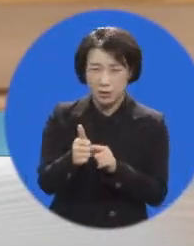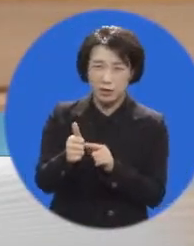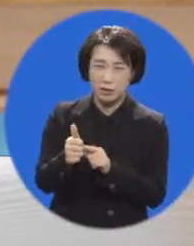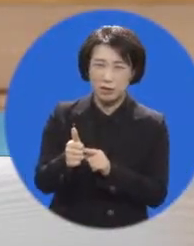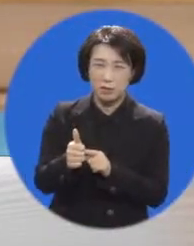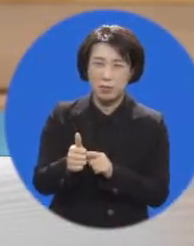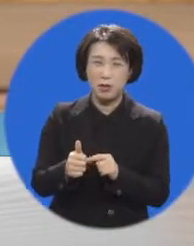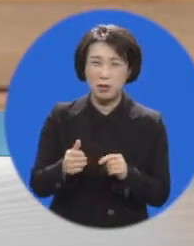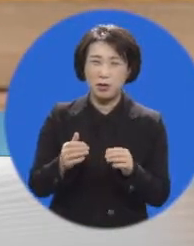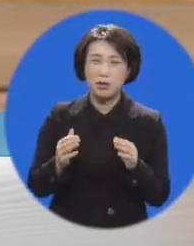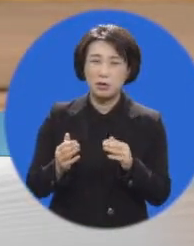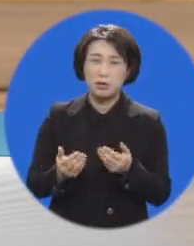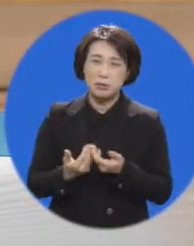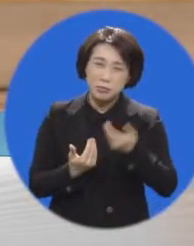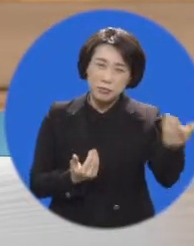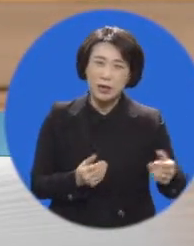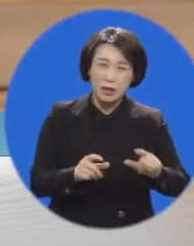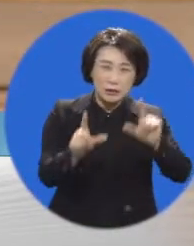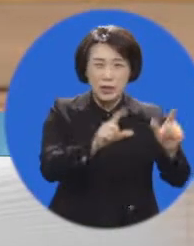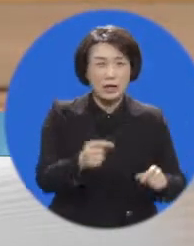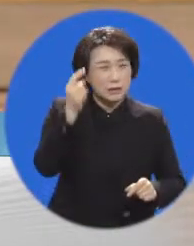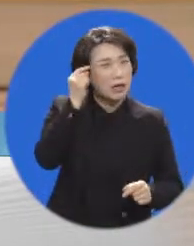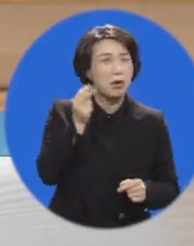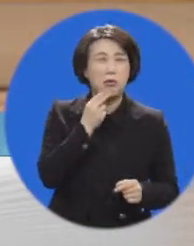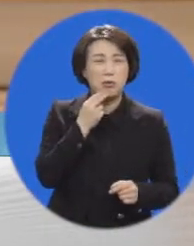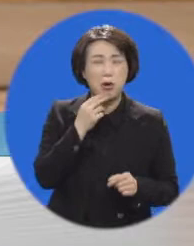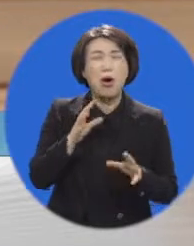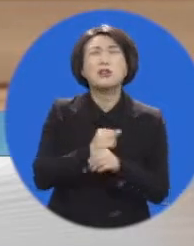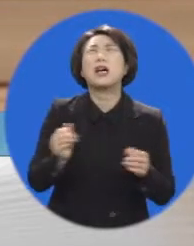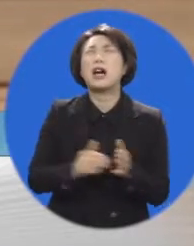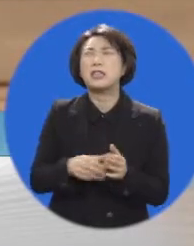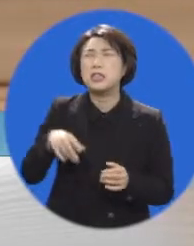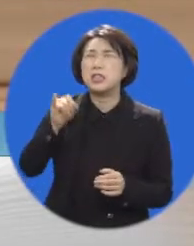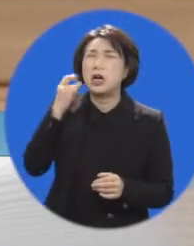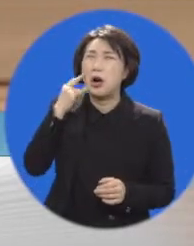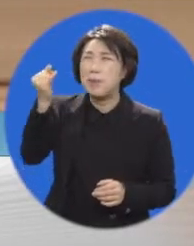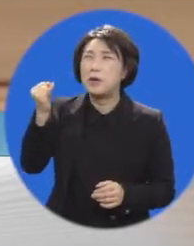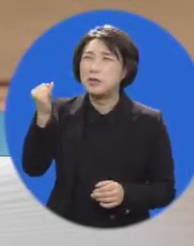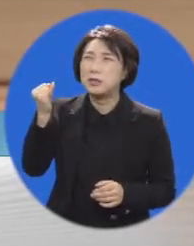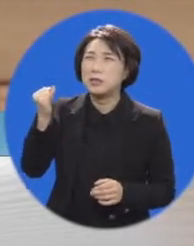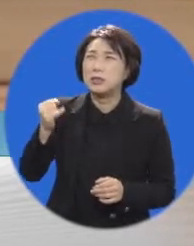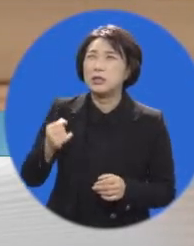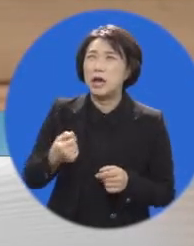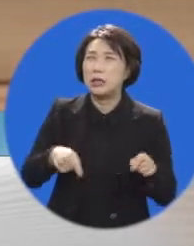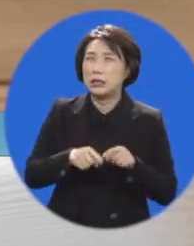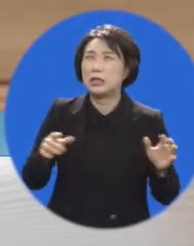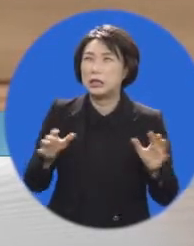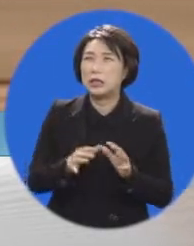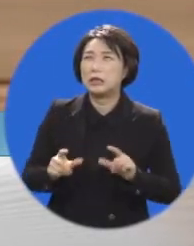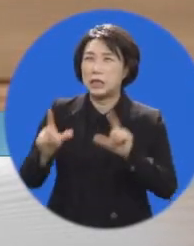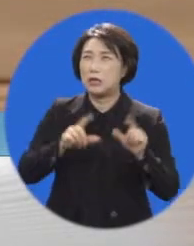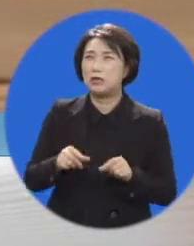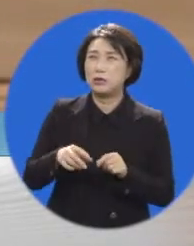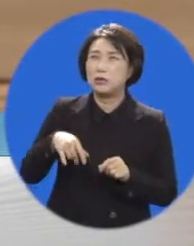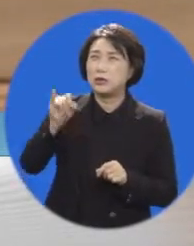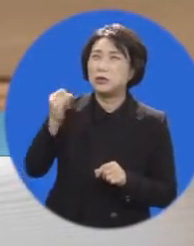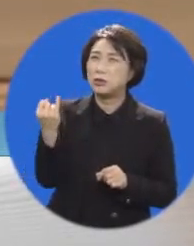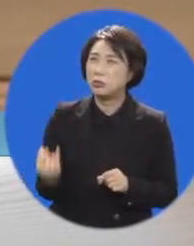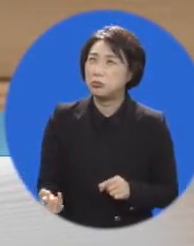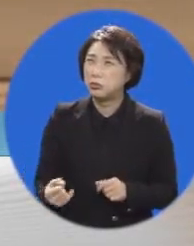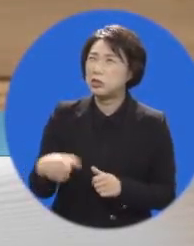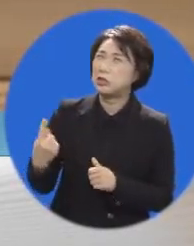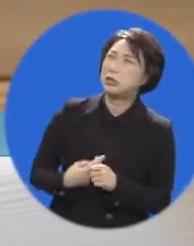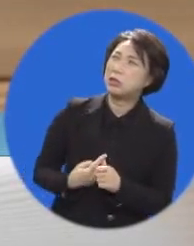살 눈치는 하나도 없고 여기서 언제까지 저 시어머니 눈치 봐가며 살고 시누이는 욕소리 들어가며